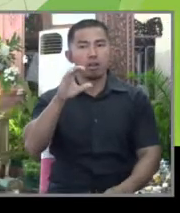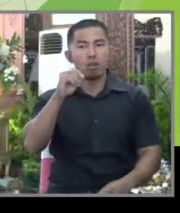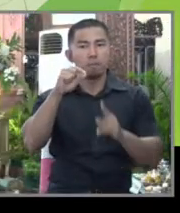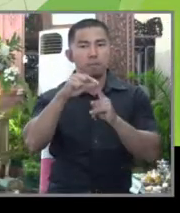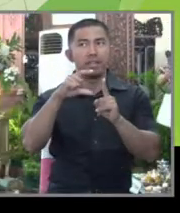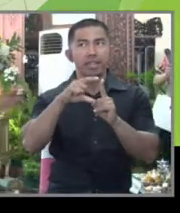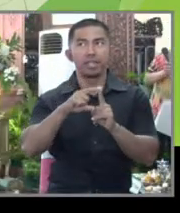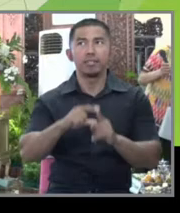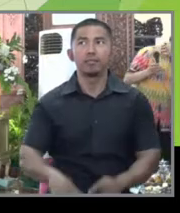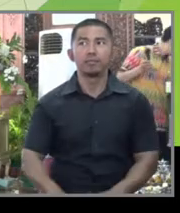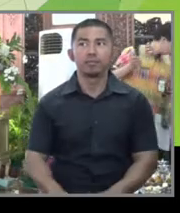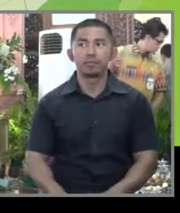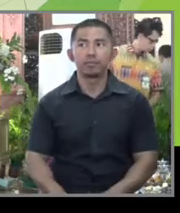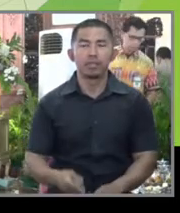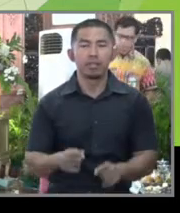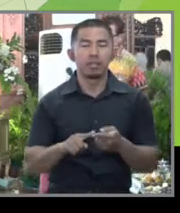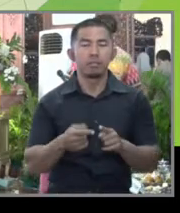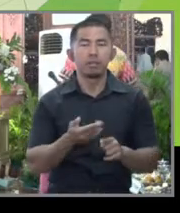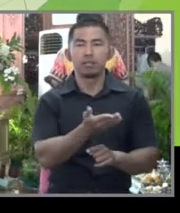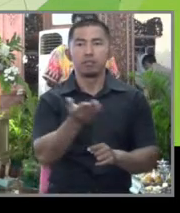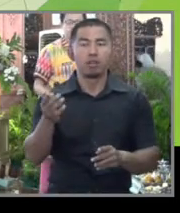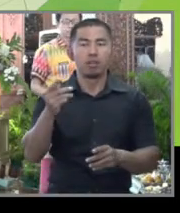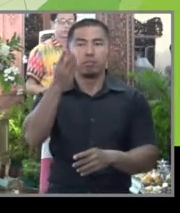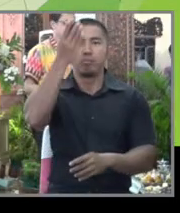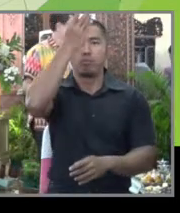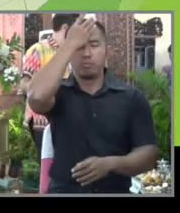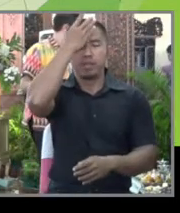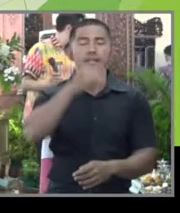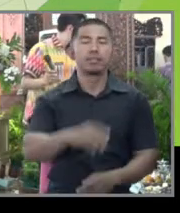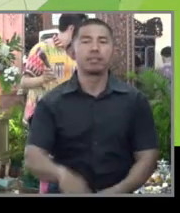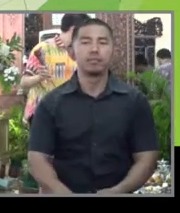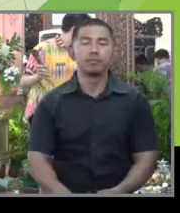Tengah, rekan-rekan Bupati se-ex